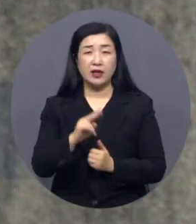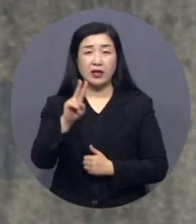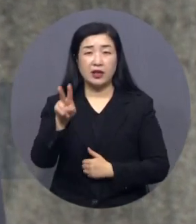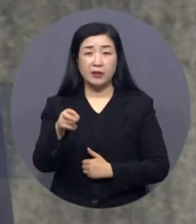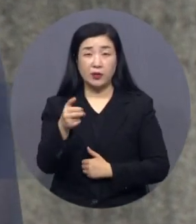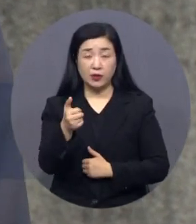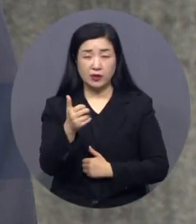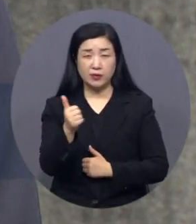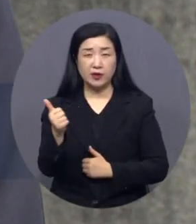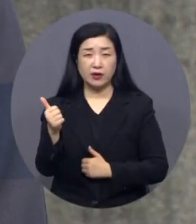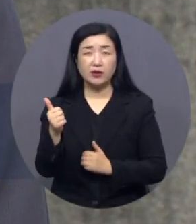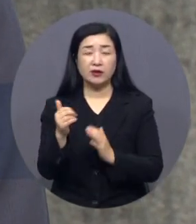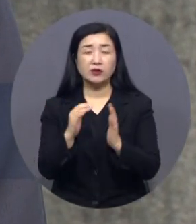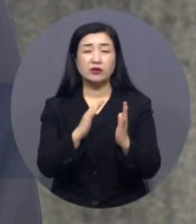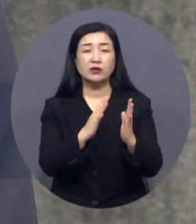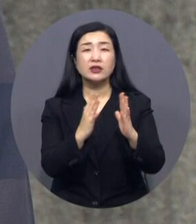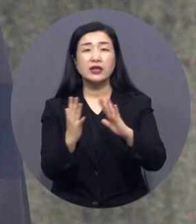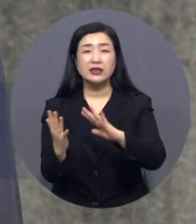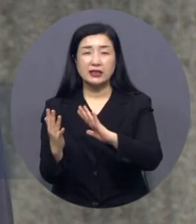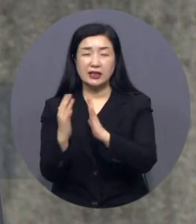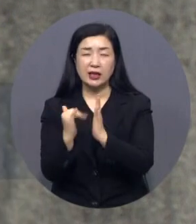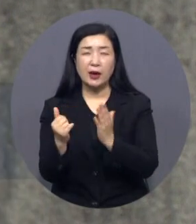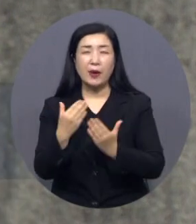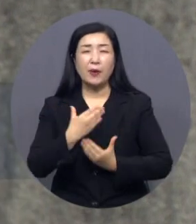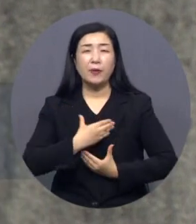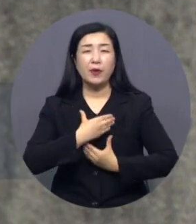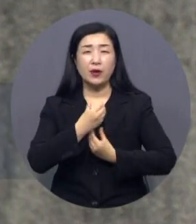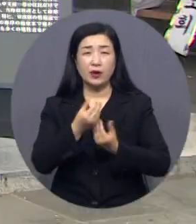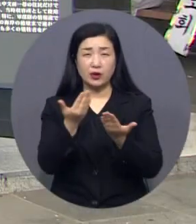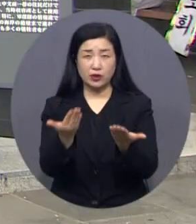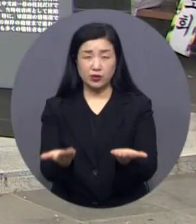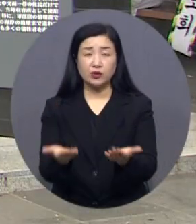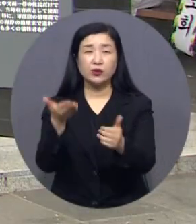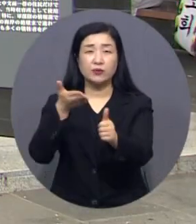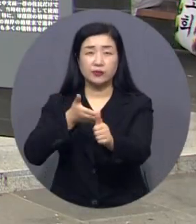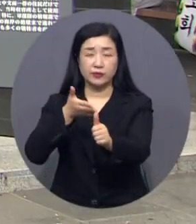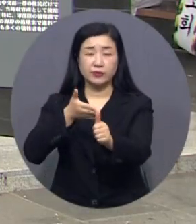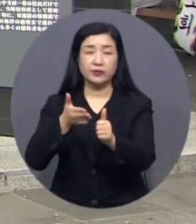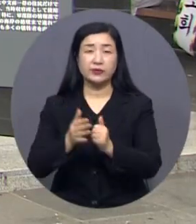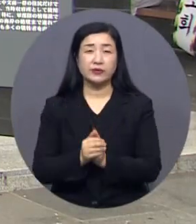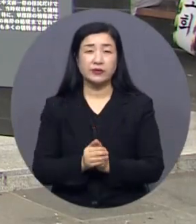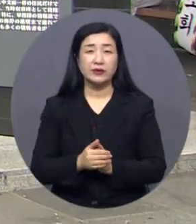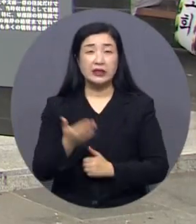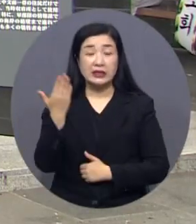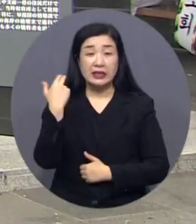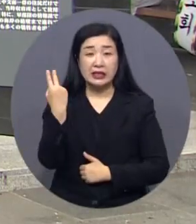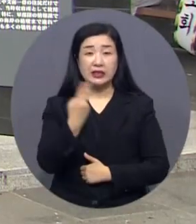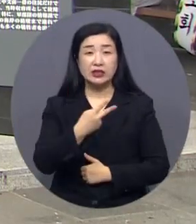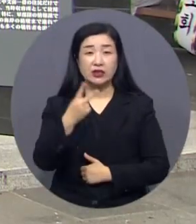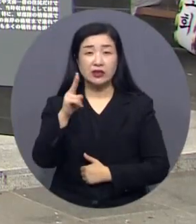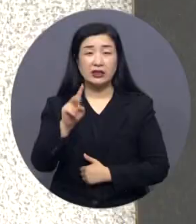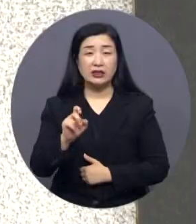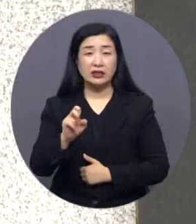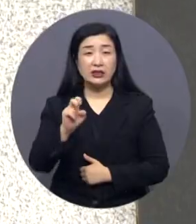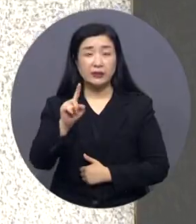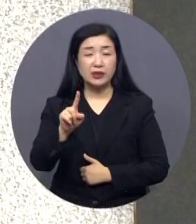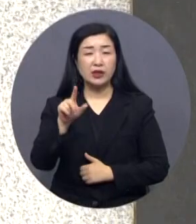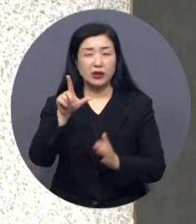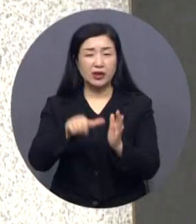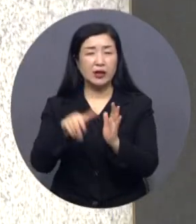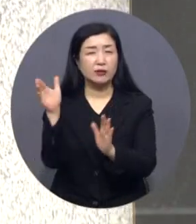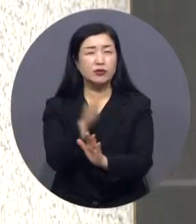255의 영령들 편안하게 쉬시기 바라겠습니다. 지난 2021년부터 추모 공간